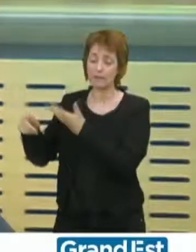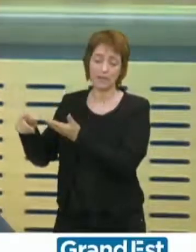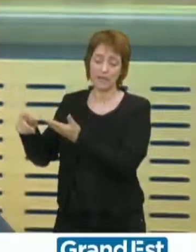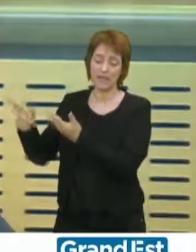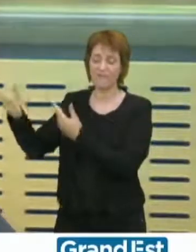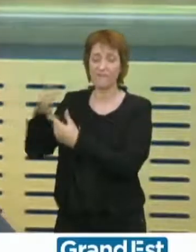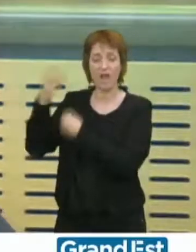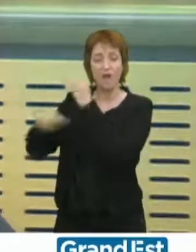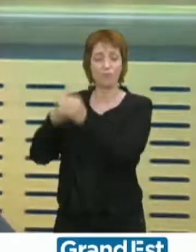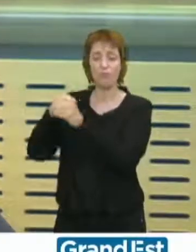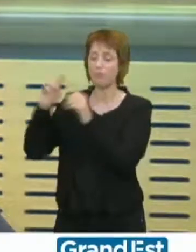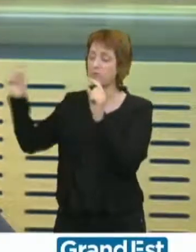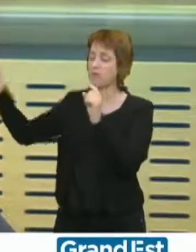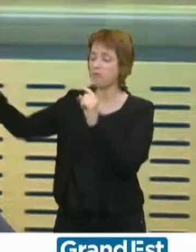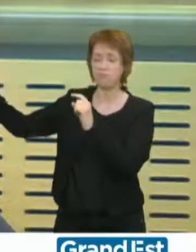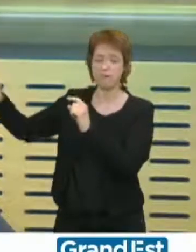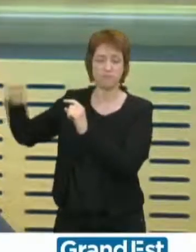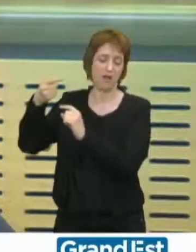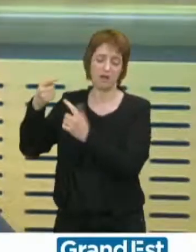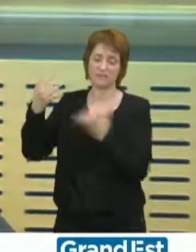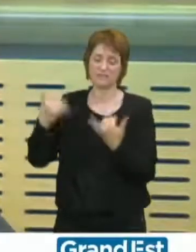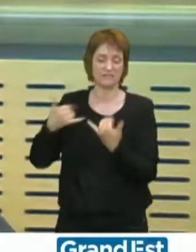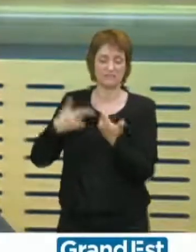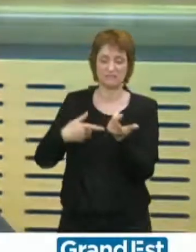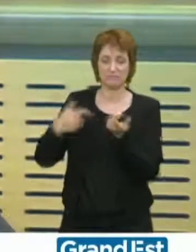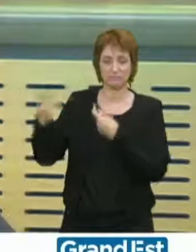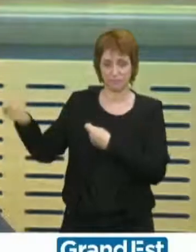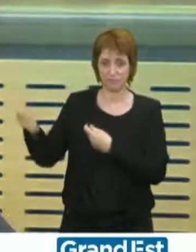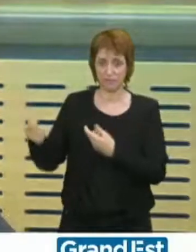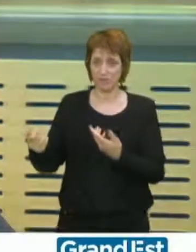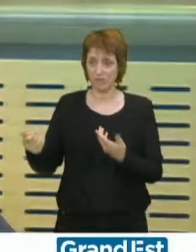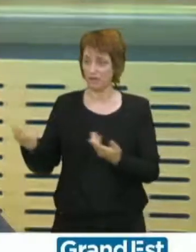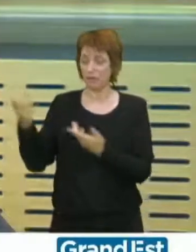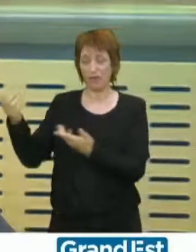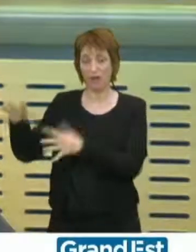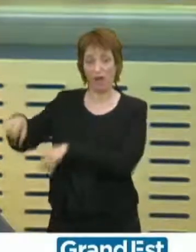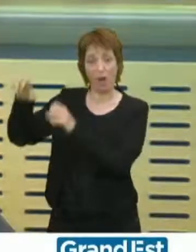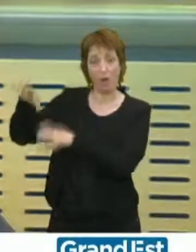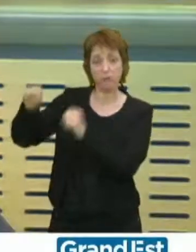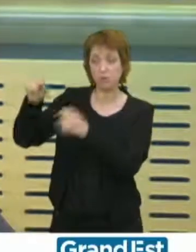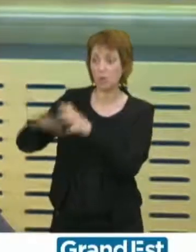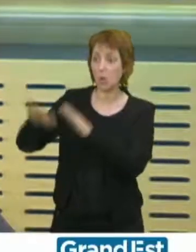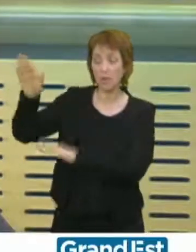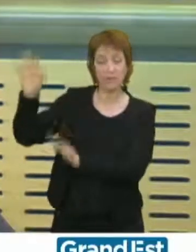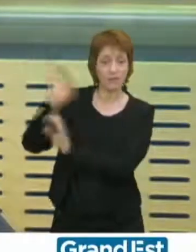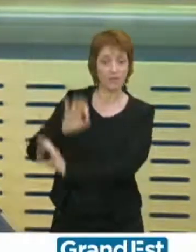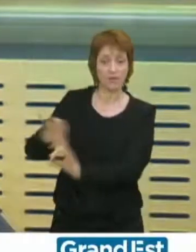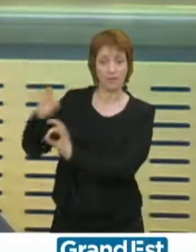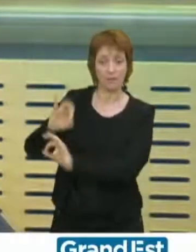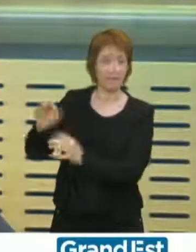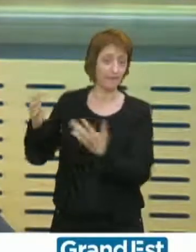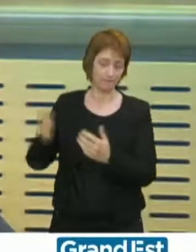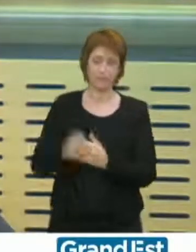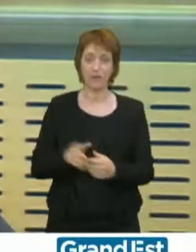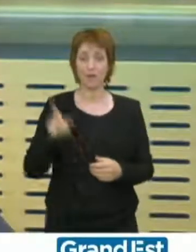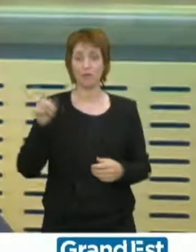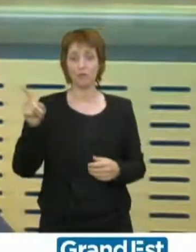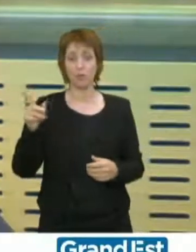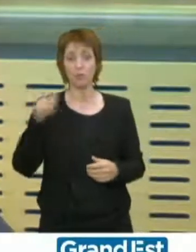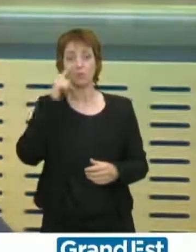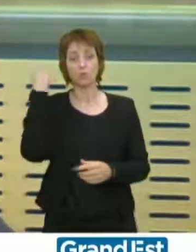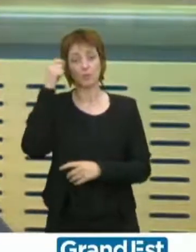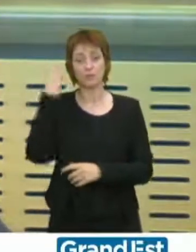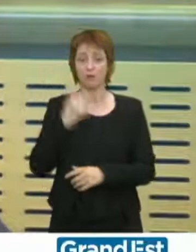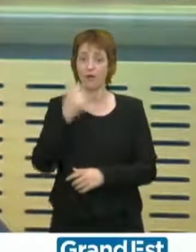entier la promesse de croissance et d'emploi autour de ces énergies n'est donc qu'une chimère monsieur le président vous faites fausse route guidés par